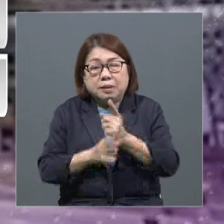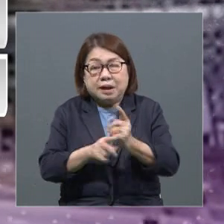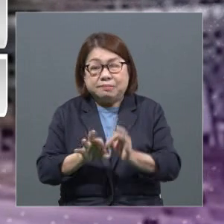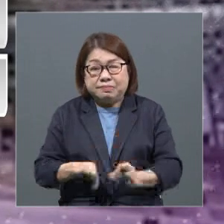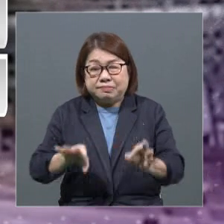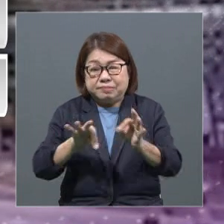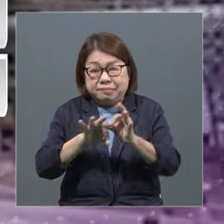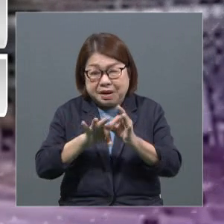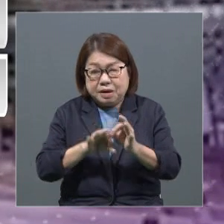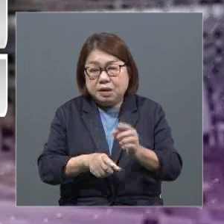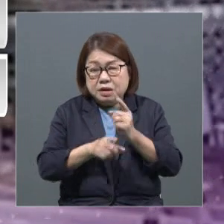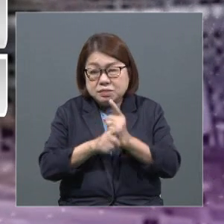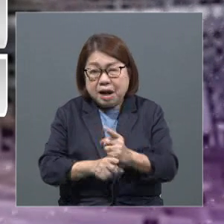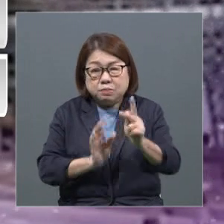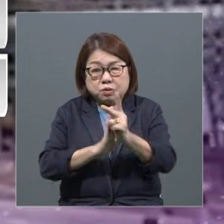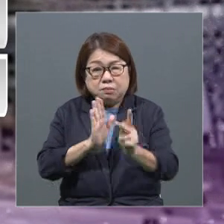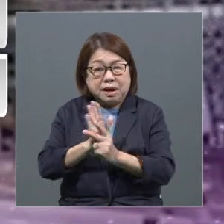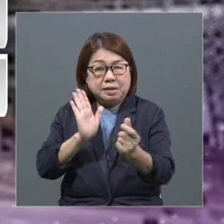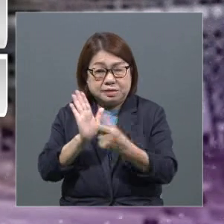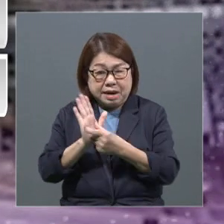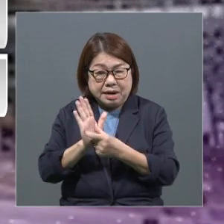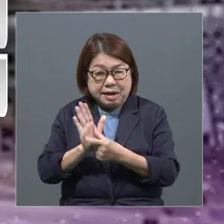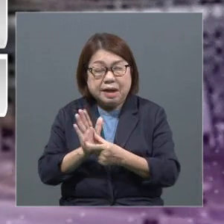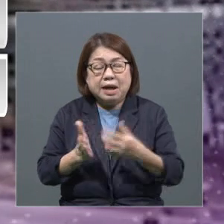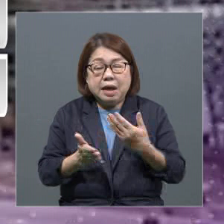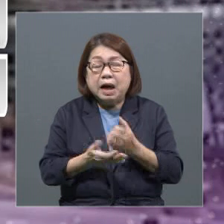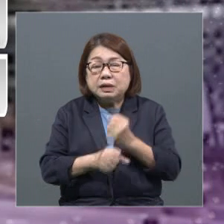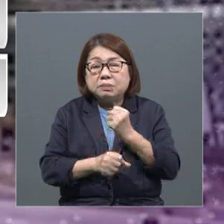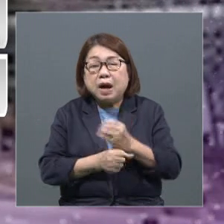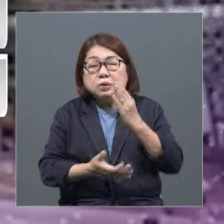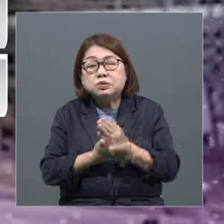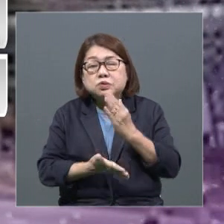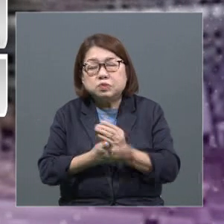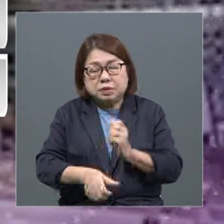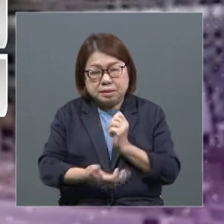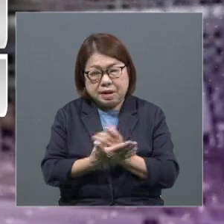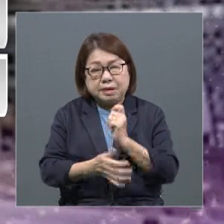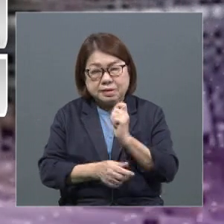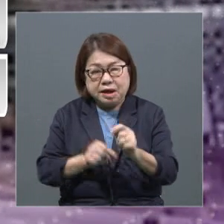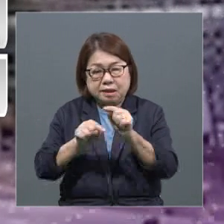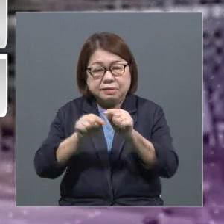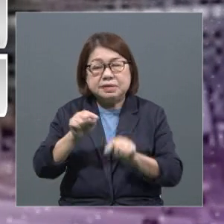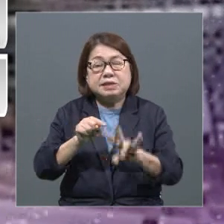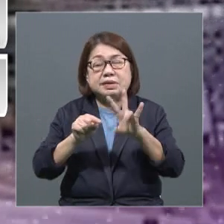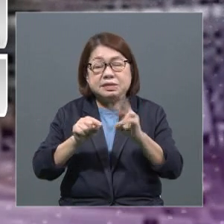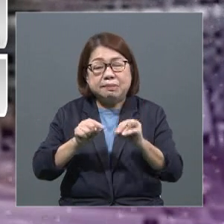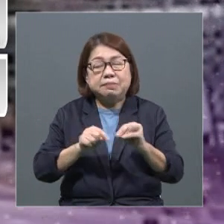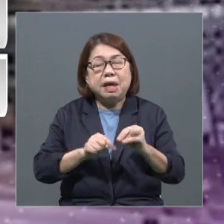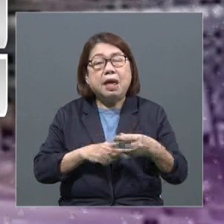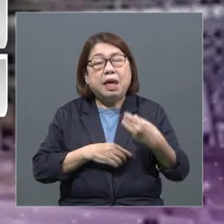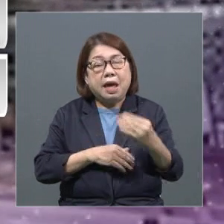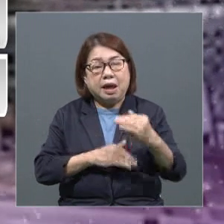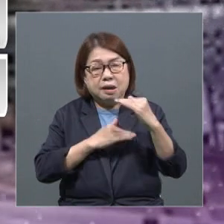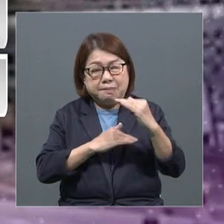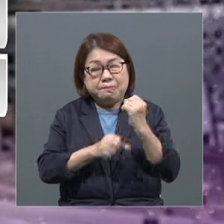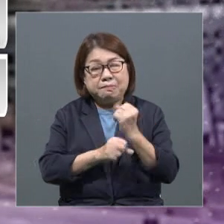แต่ไม่เกินอัตราที่กฎหมายกำหนดและค่าทดแทนกรณีหยุดงาน 70%ของค่าจ้างรายเดือนไม่เกิน 1ปีส่วน